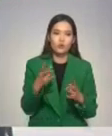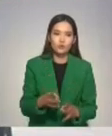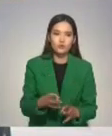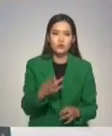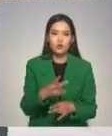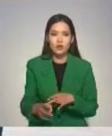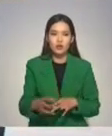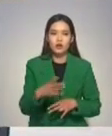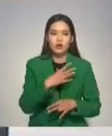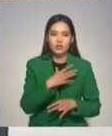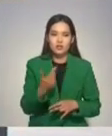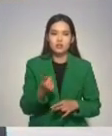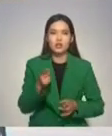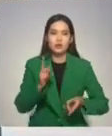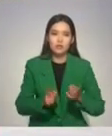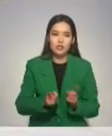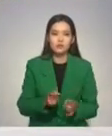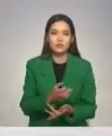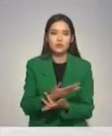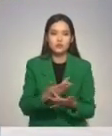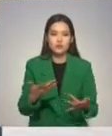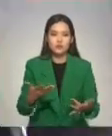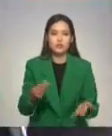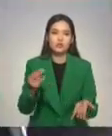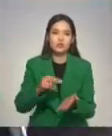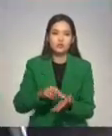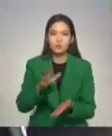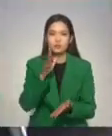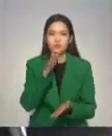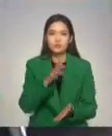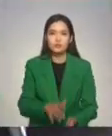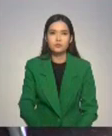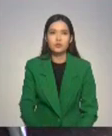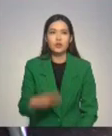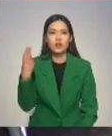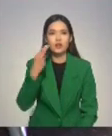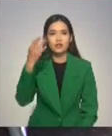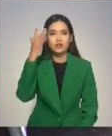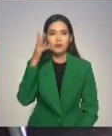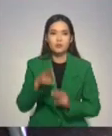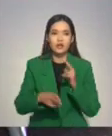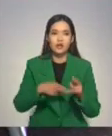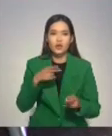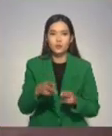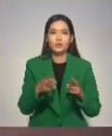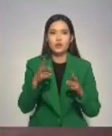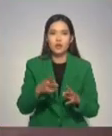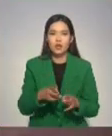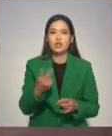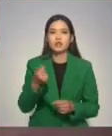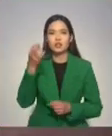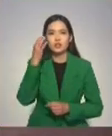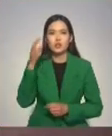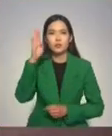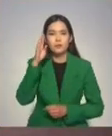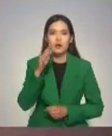с нашими там похождениями, с нашими нервами. Астанчанин намерен обжаловать приговор. Напомню,